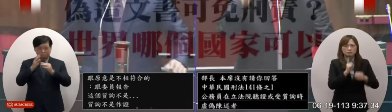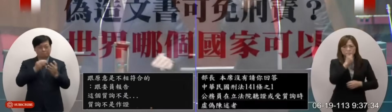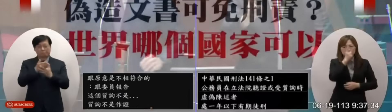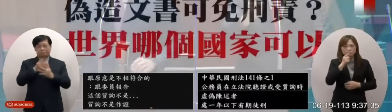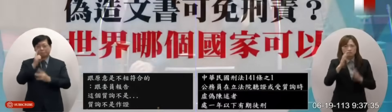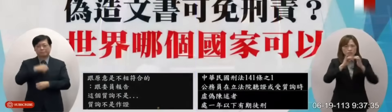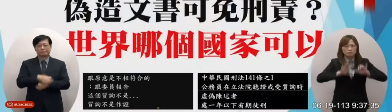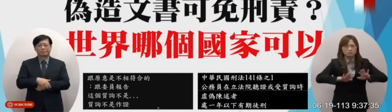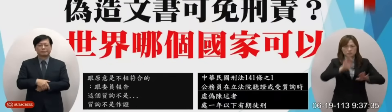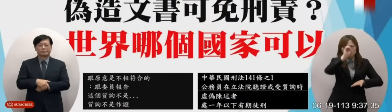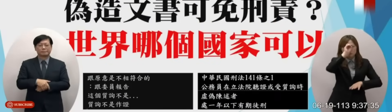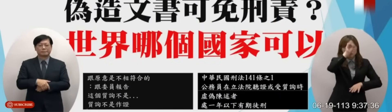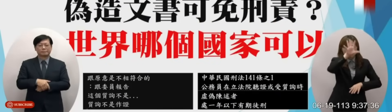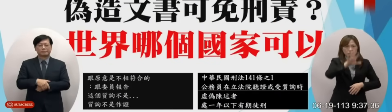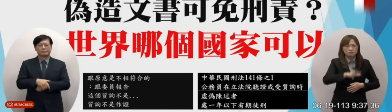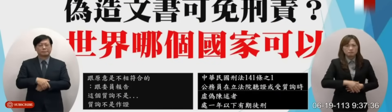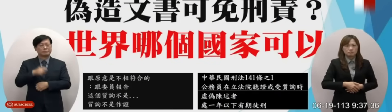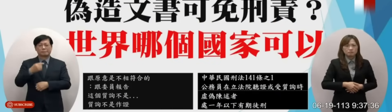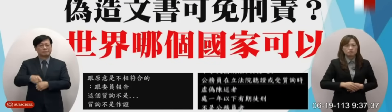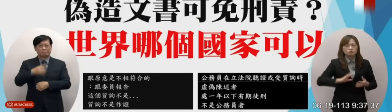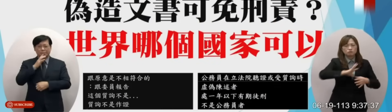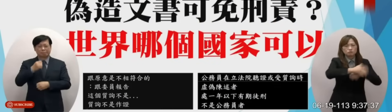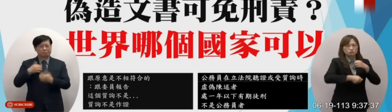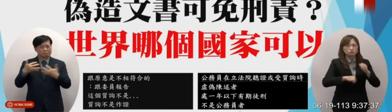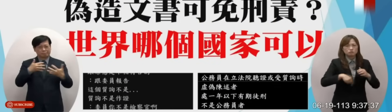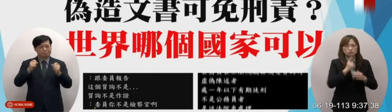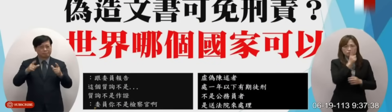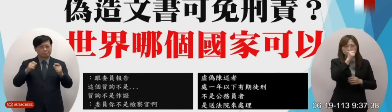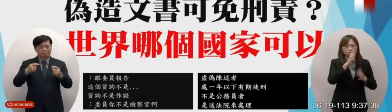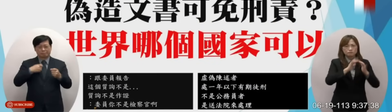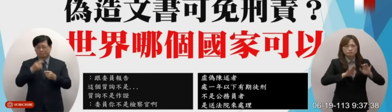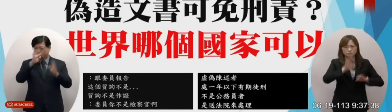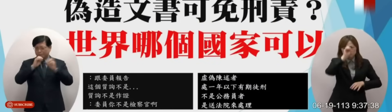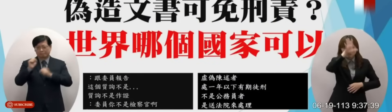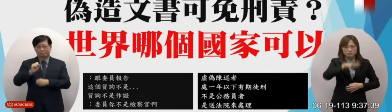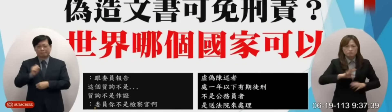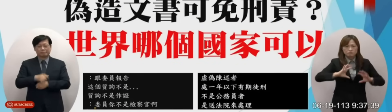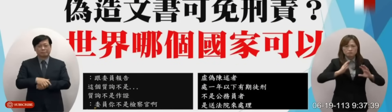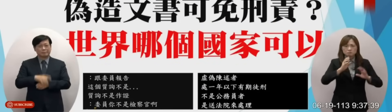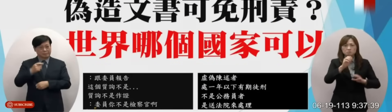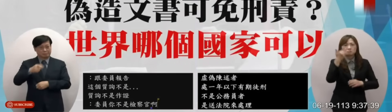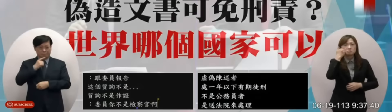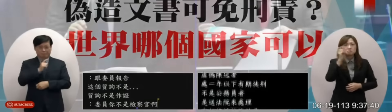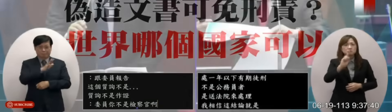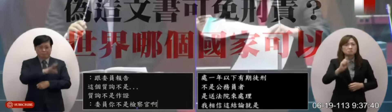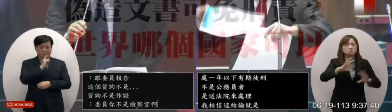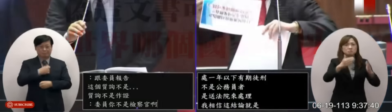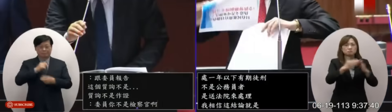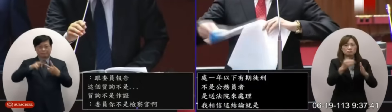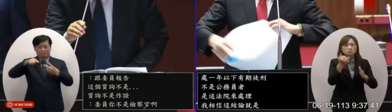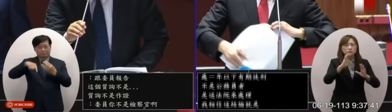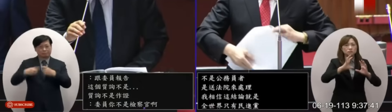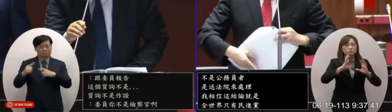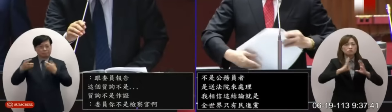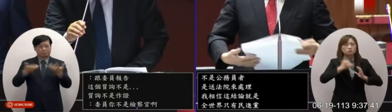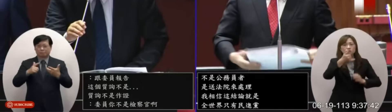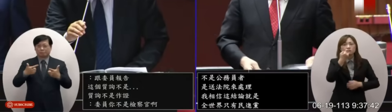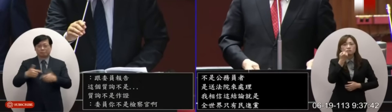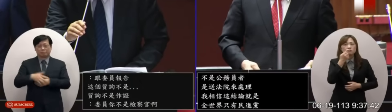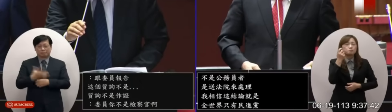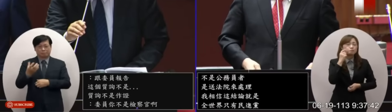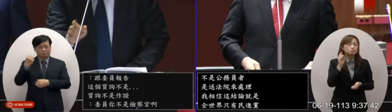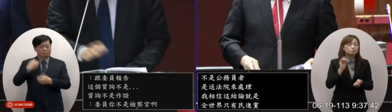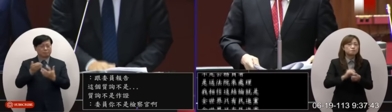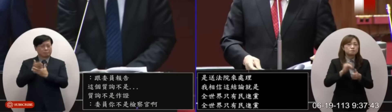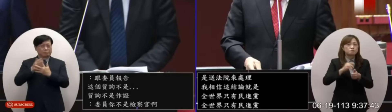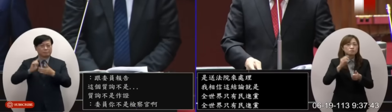民进党。 这个咨询不是办案咨询，也不是现在在做调查。 哪一个国家 是关于他的刑事诉讼的一个案件， 可以 不是刑法诉